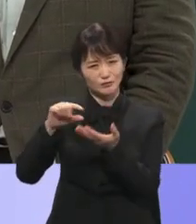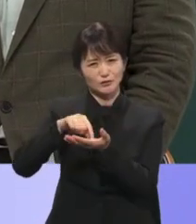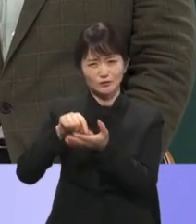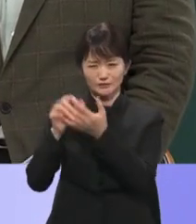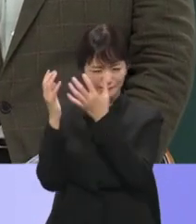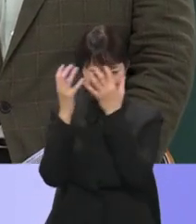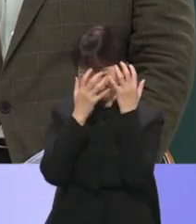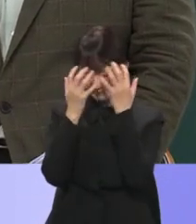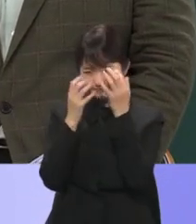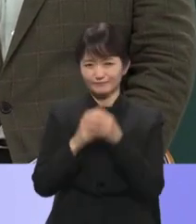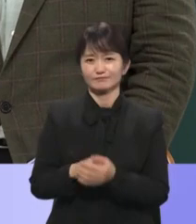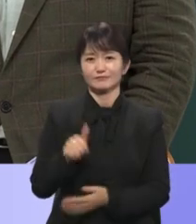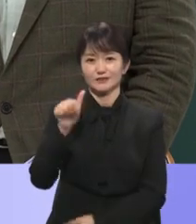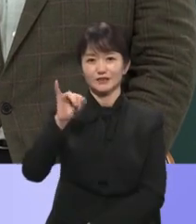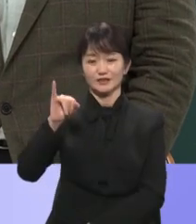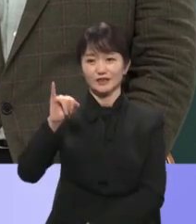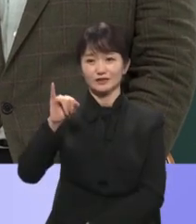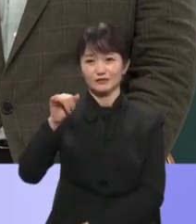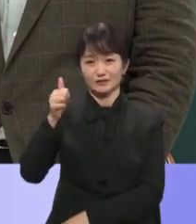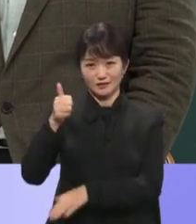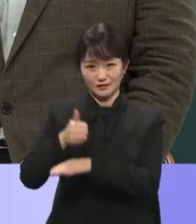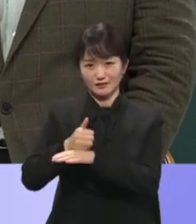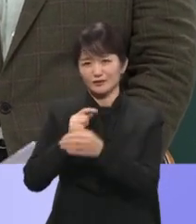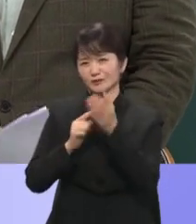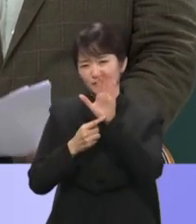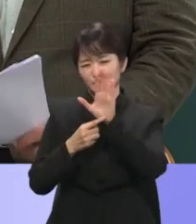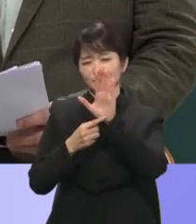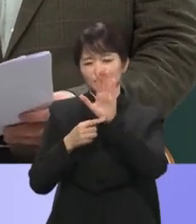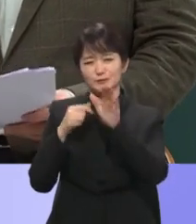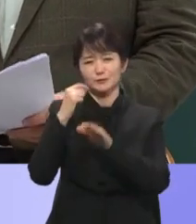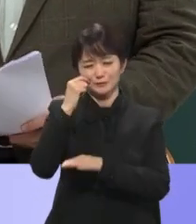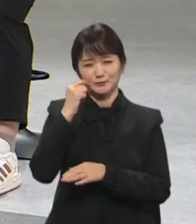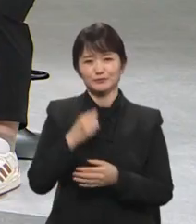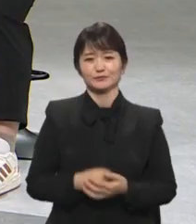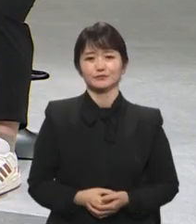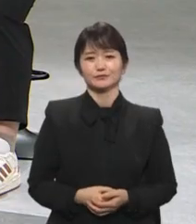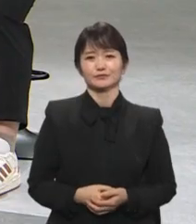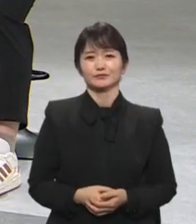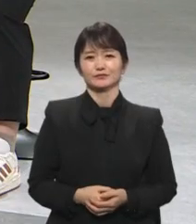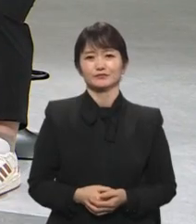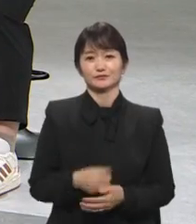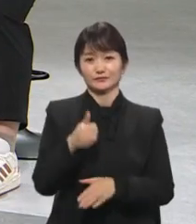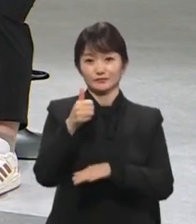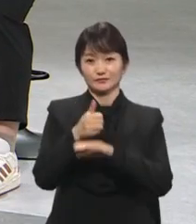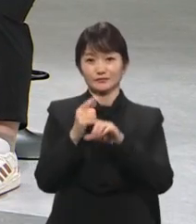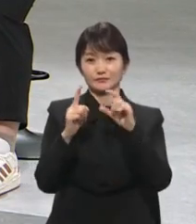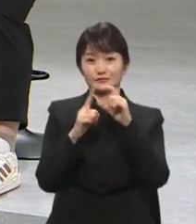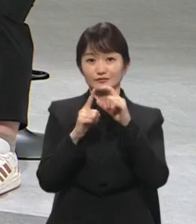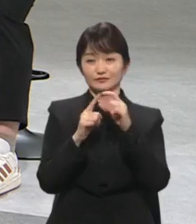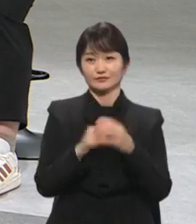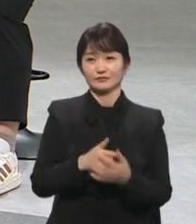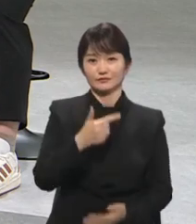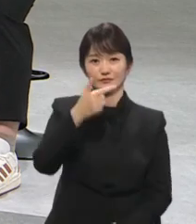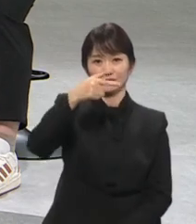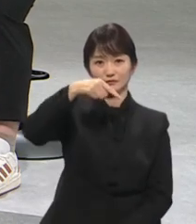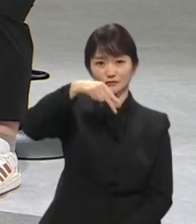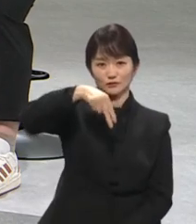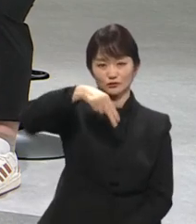이렇게 말씀 a 결론을 못 내렸다 알겠습니다 마지막 키워드로 가죠네 마지막 키워드는요 바로